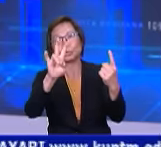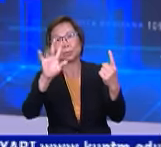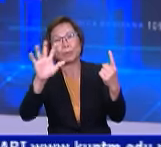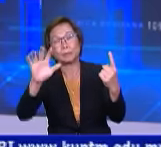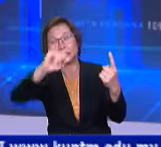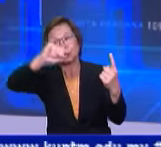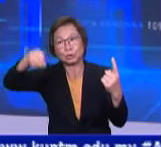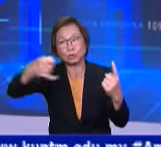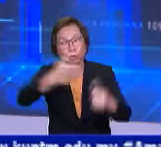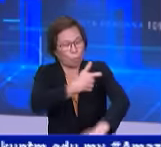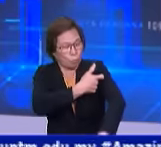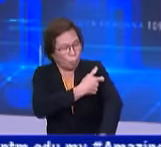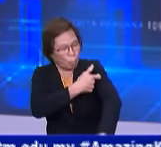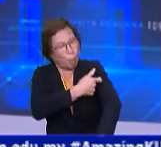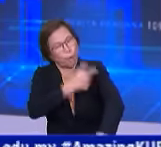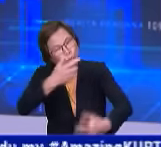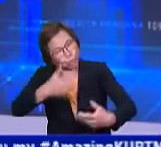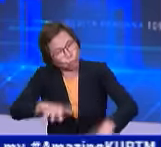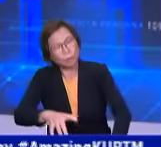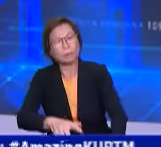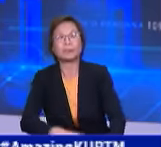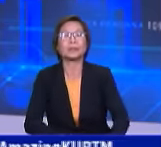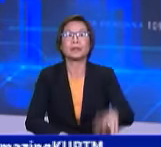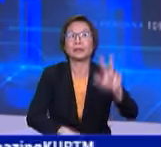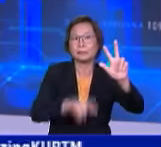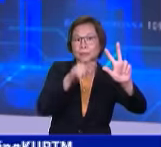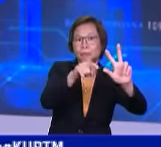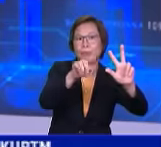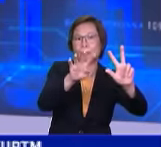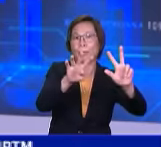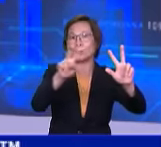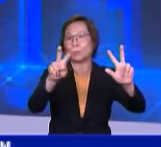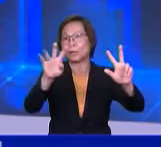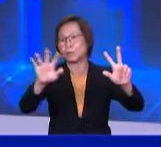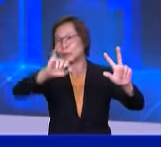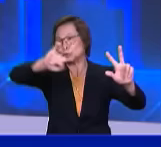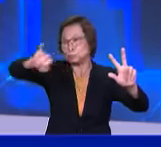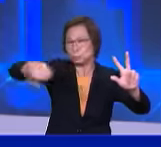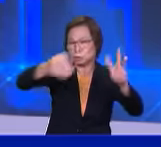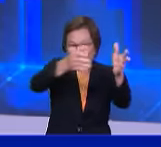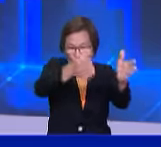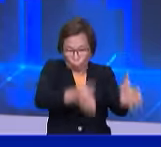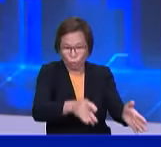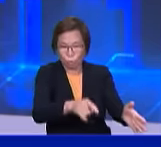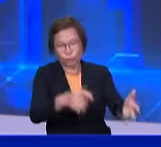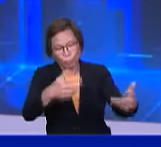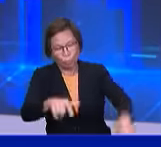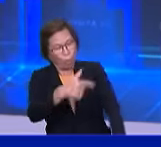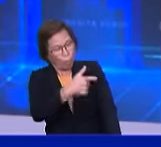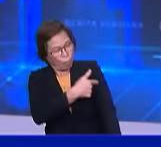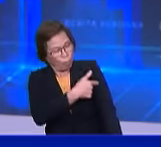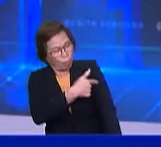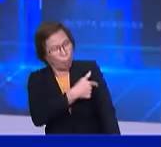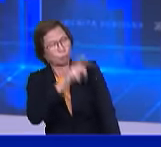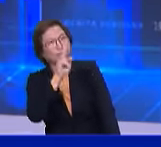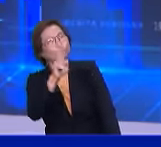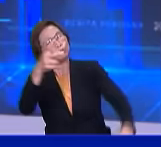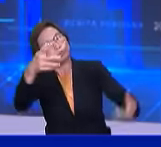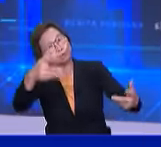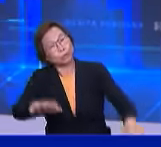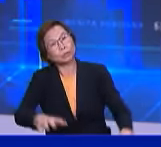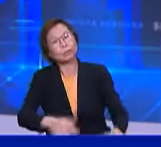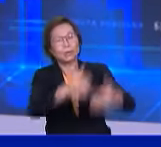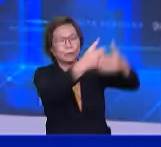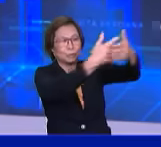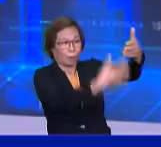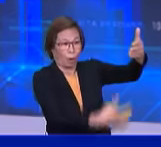11.075 juta vaksin telah diberikan dan 3.425 juta orang telah melengkapkan dos kedua mereka. Kita ikuti